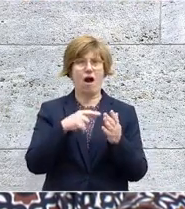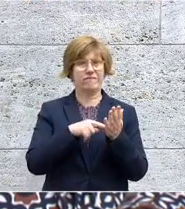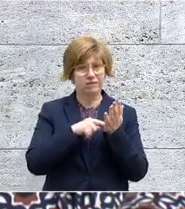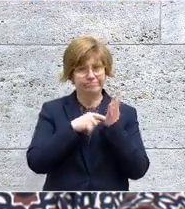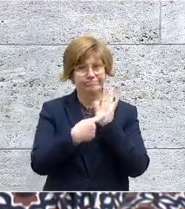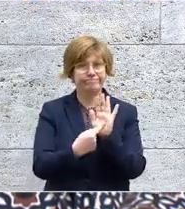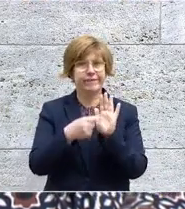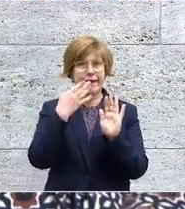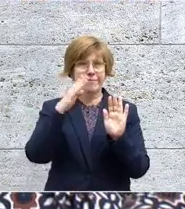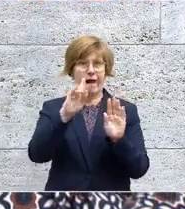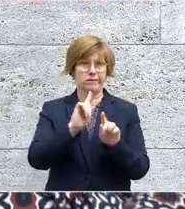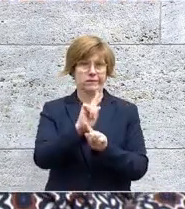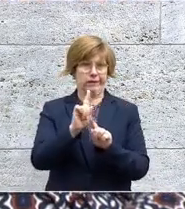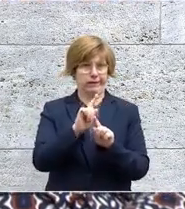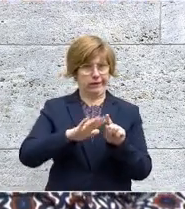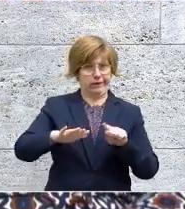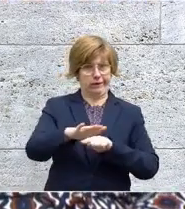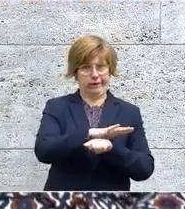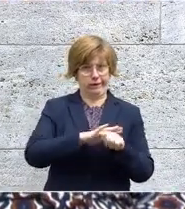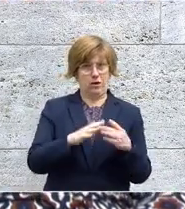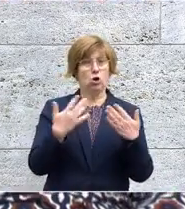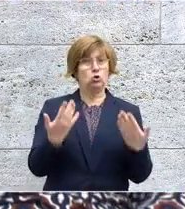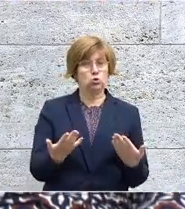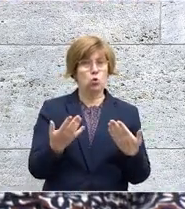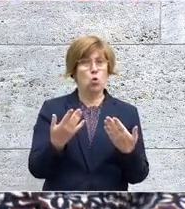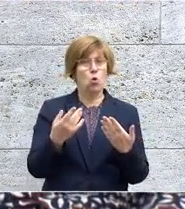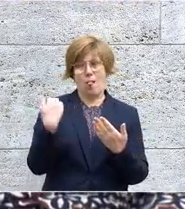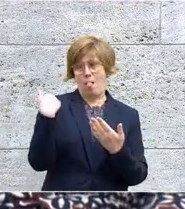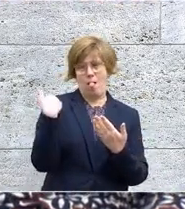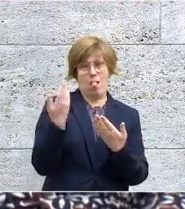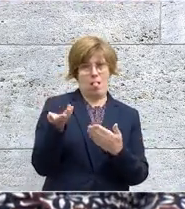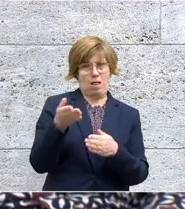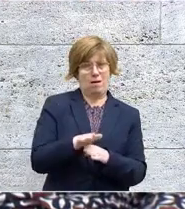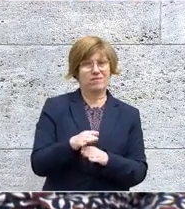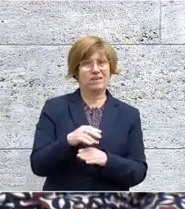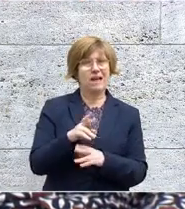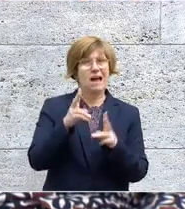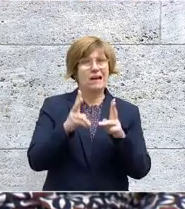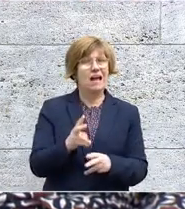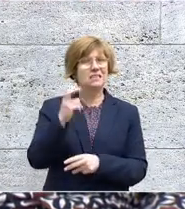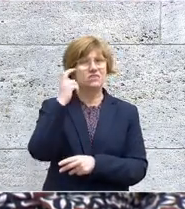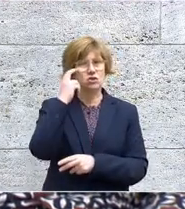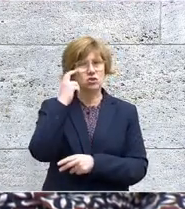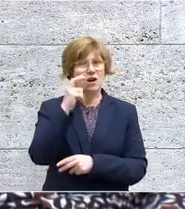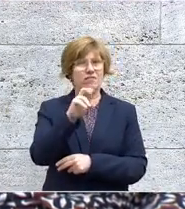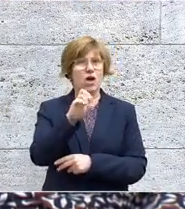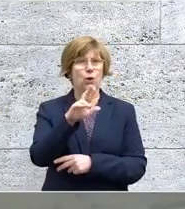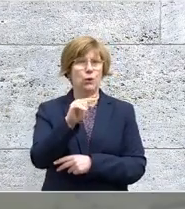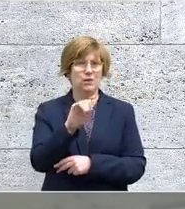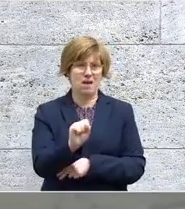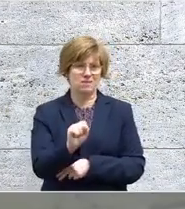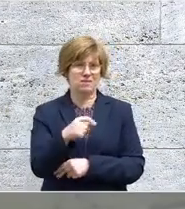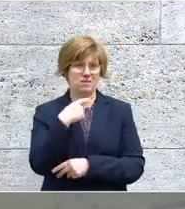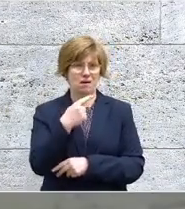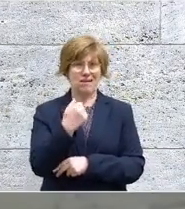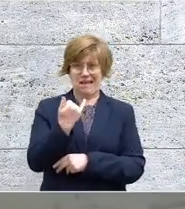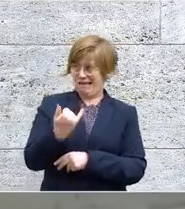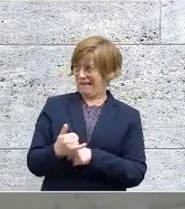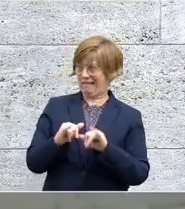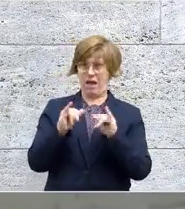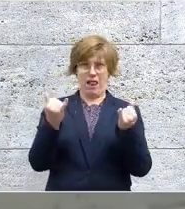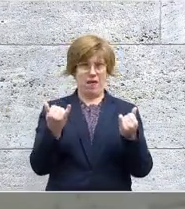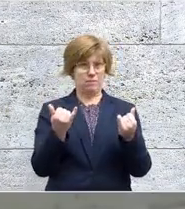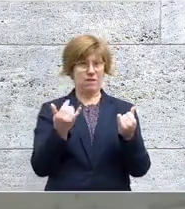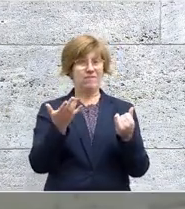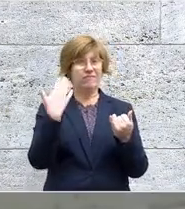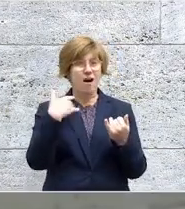des Naziregimes. So hat es auch der vor kurzem gestorbene Rechtswissenschaftler Bernd Rüters als Kind erlebt, als